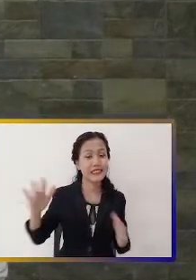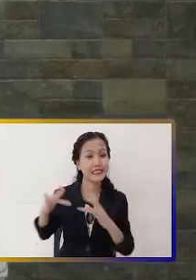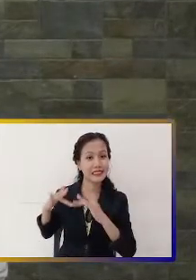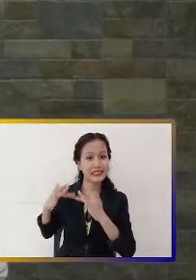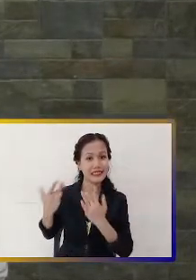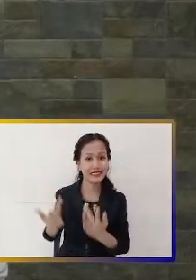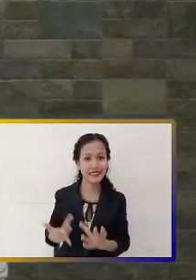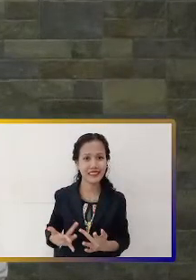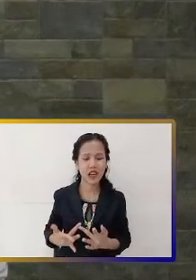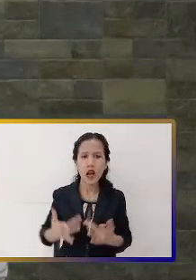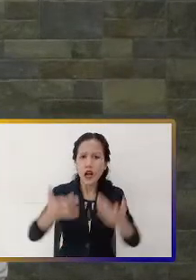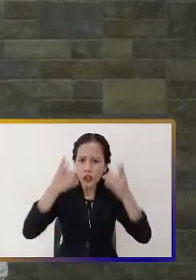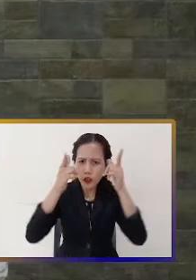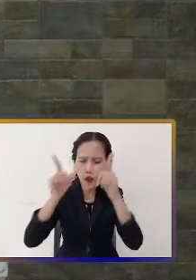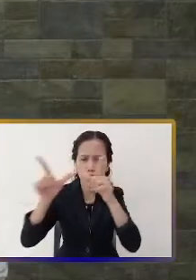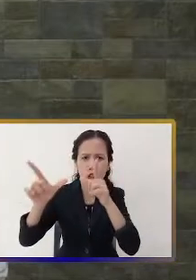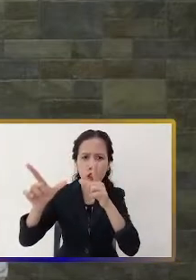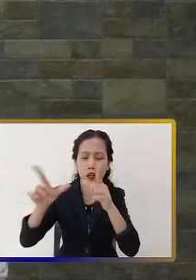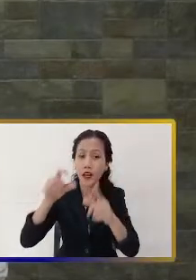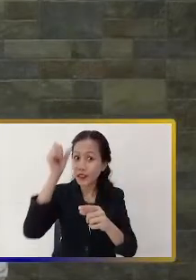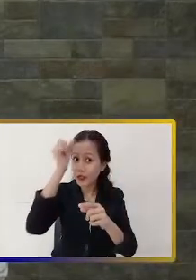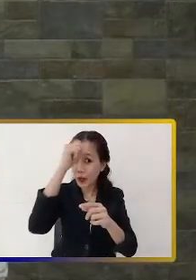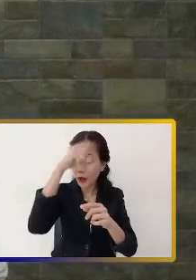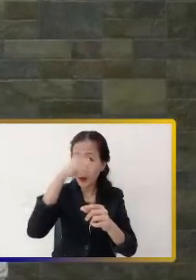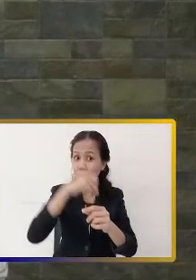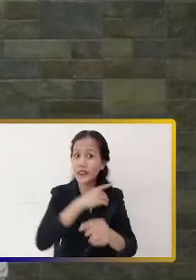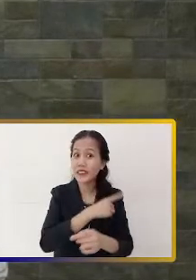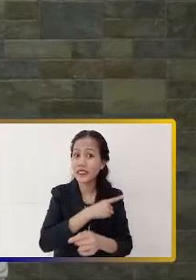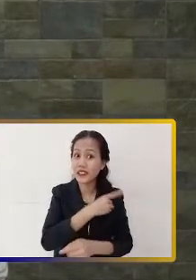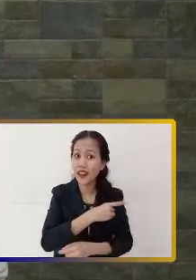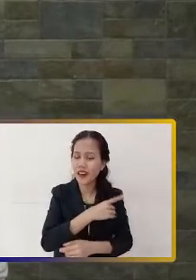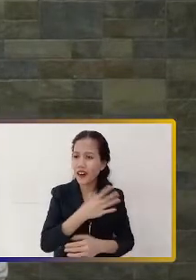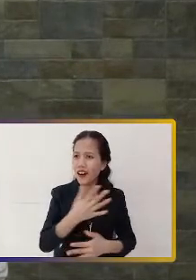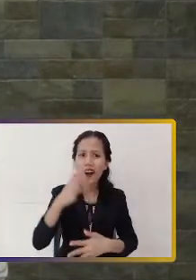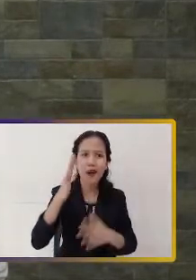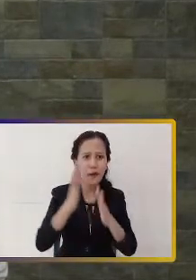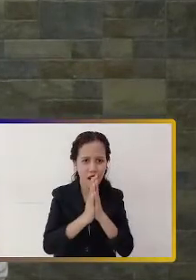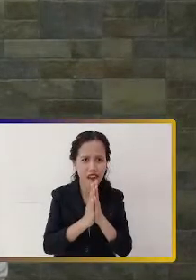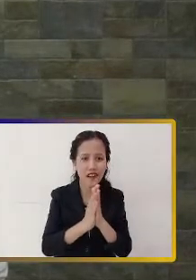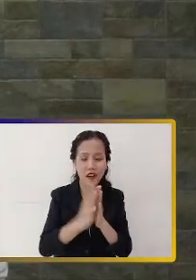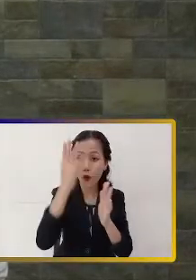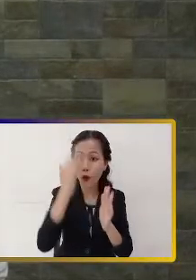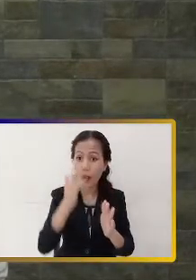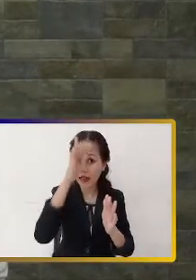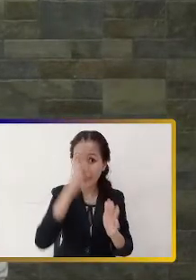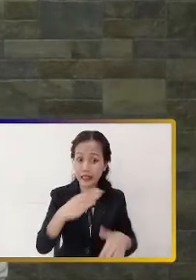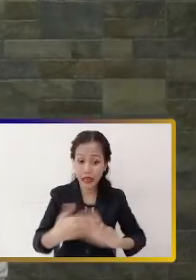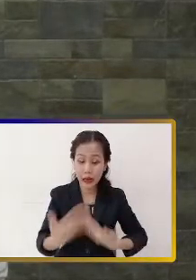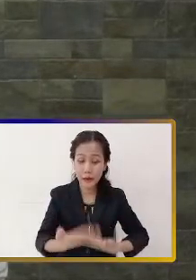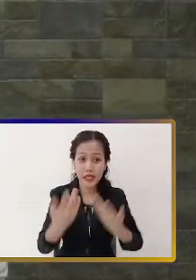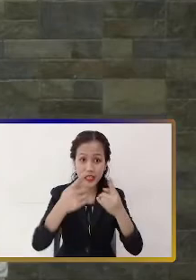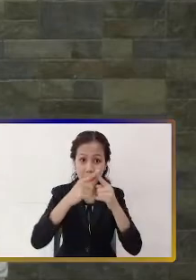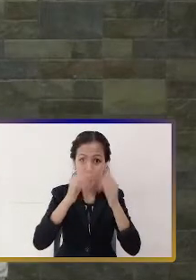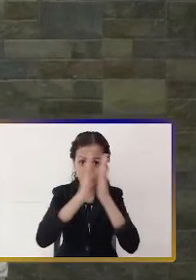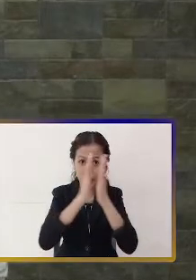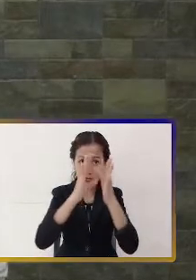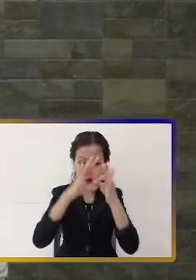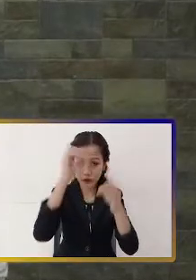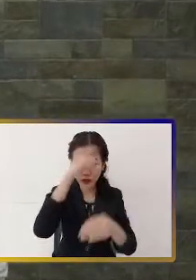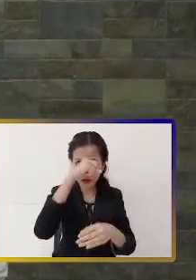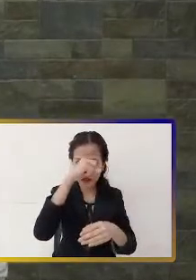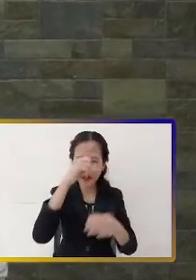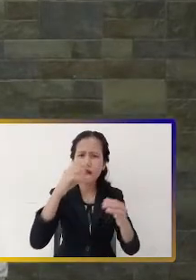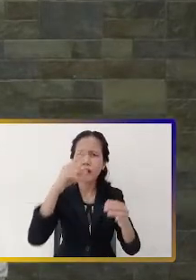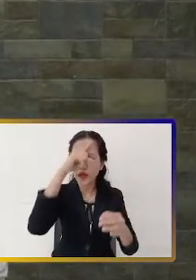The prayer. Bakit napuri? Bakit natuwa ang Panginoon sa prayer ni Solomon? Because it's not a prayer for his